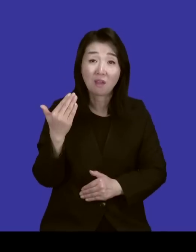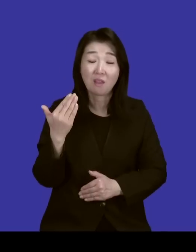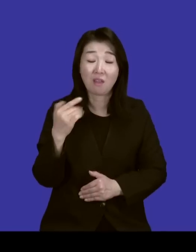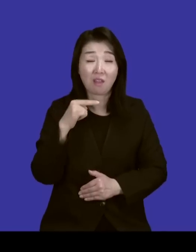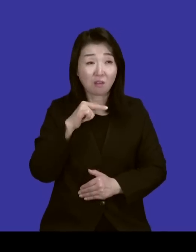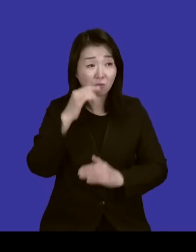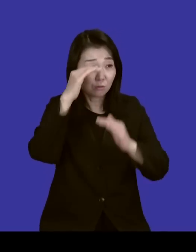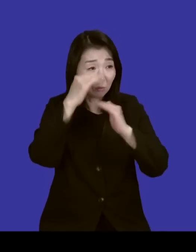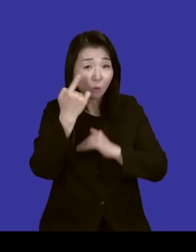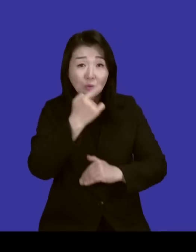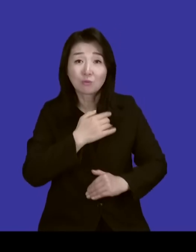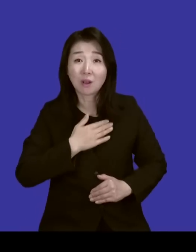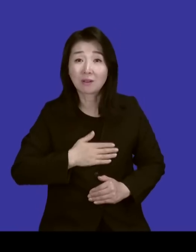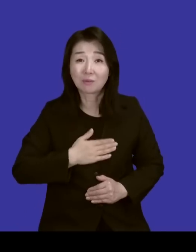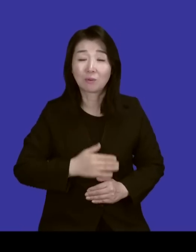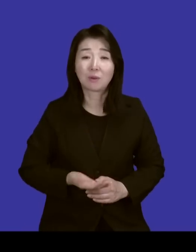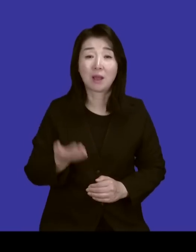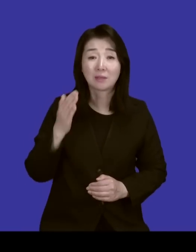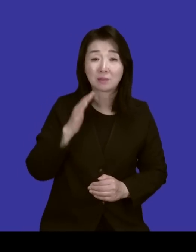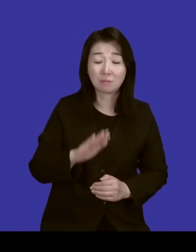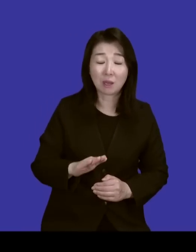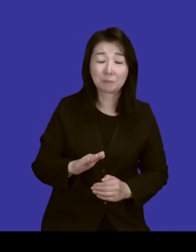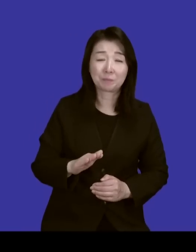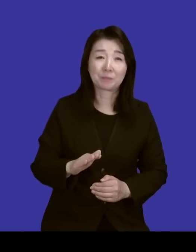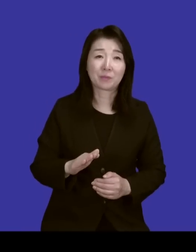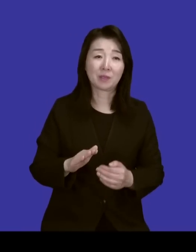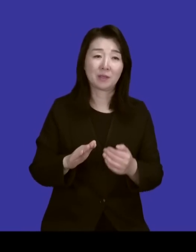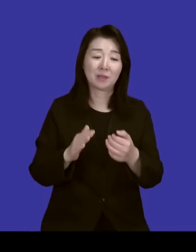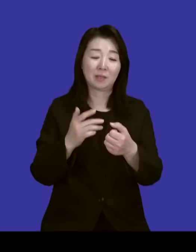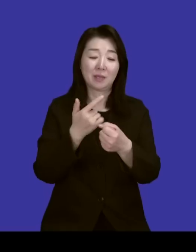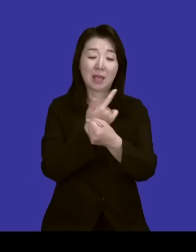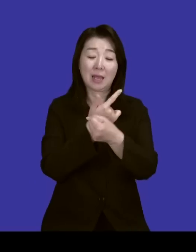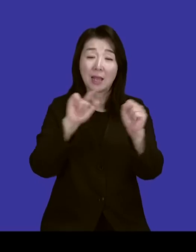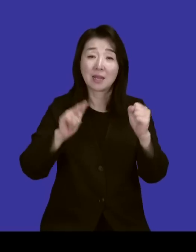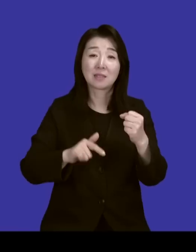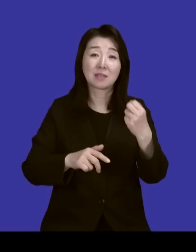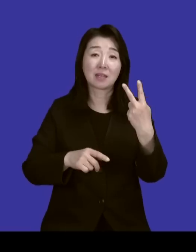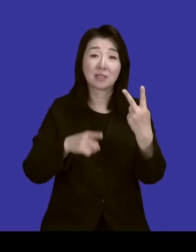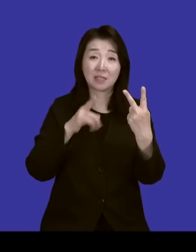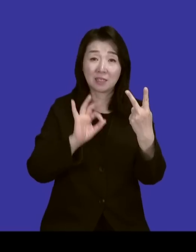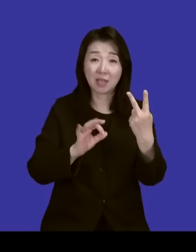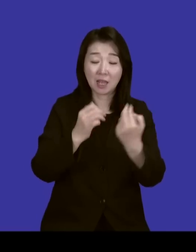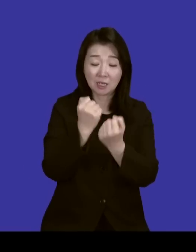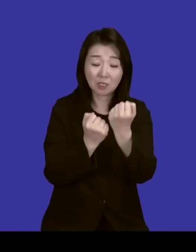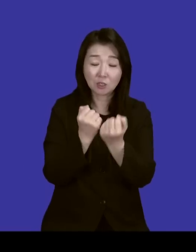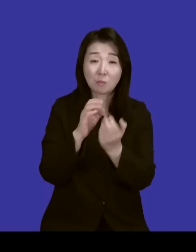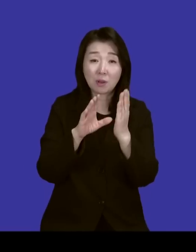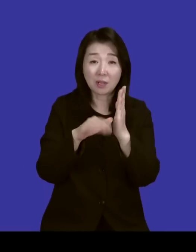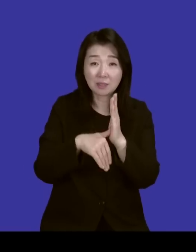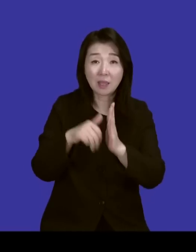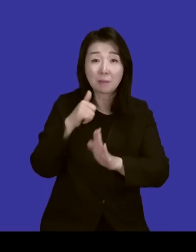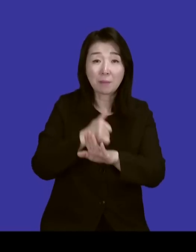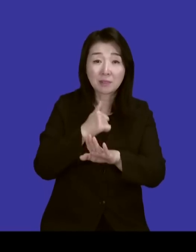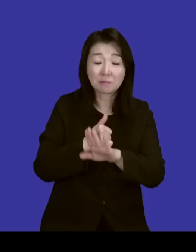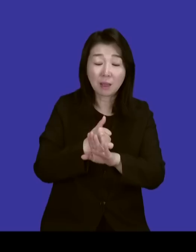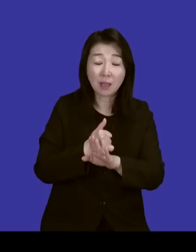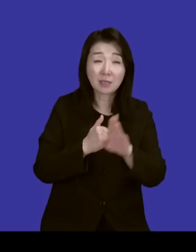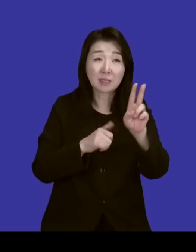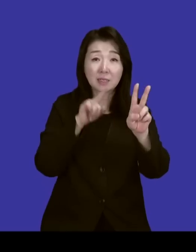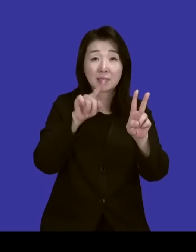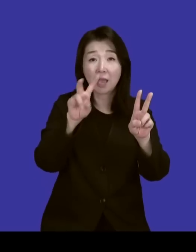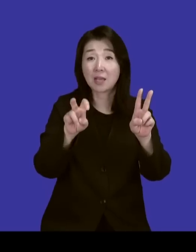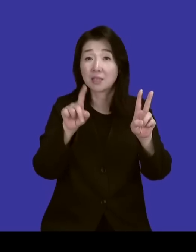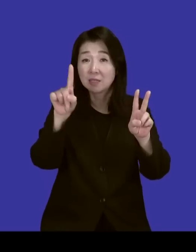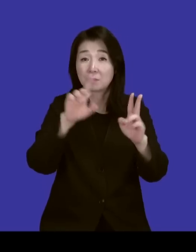메시지로 알았는데 네. 그분이 갈라디아서 2장을 설명하는데 마지막 구절 갈라디아서 2장 마지막 구절이 21절이에요.